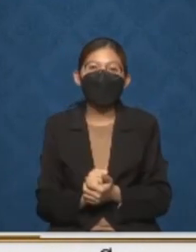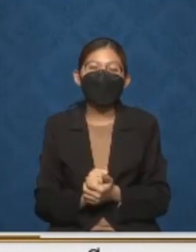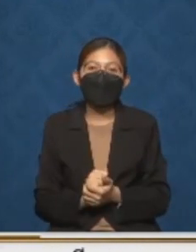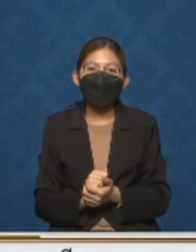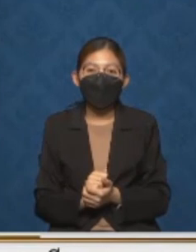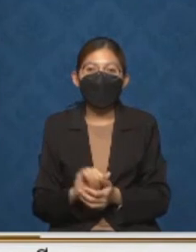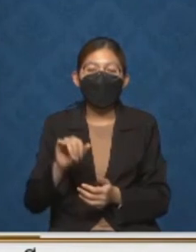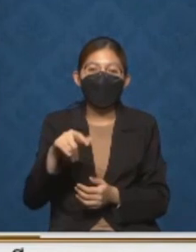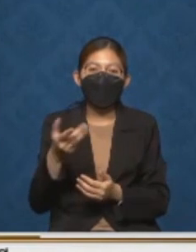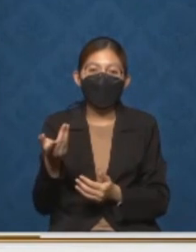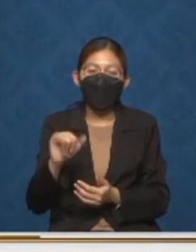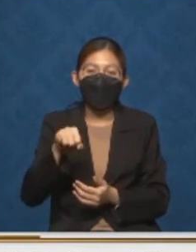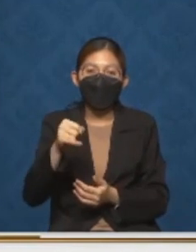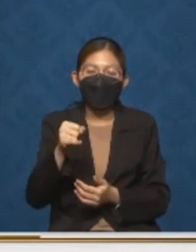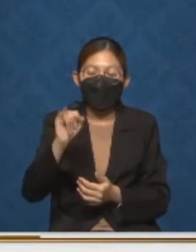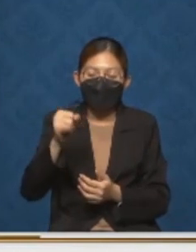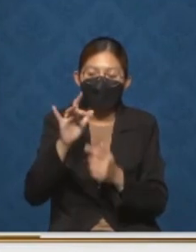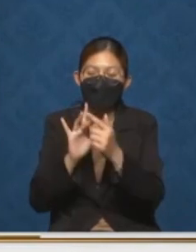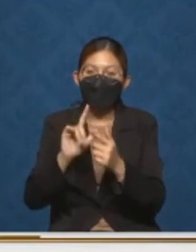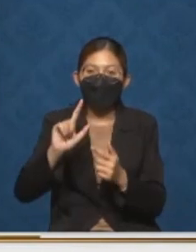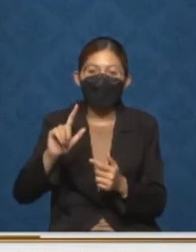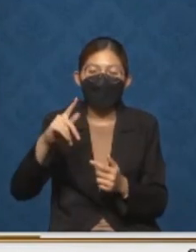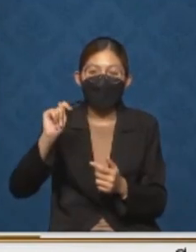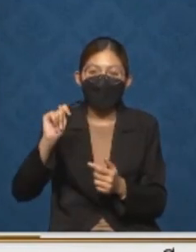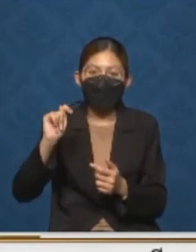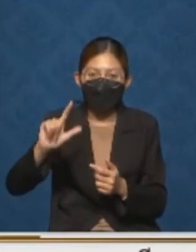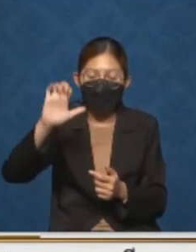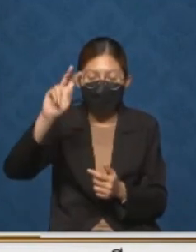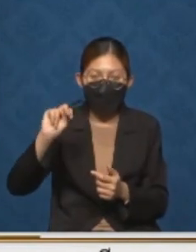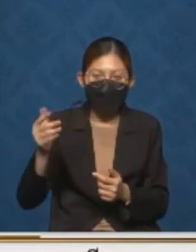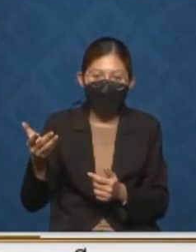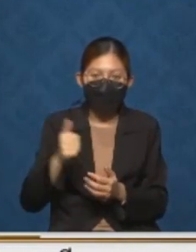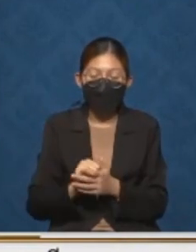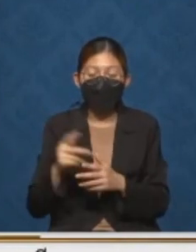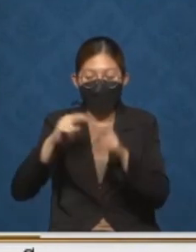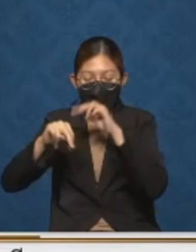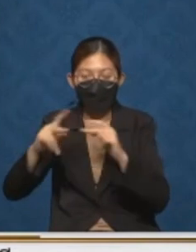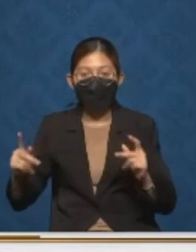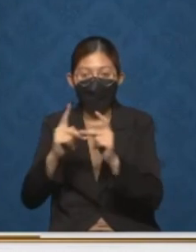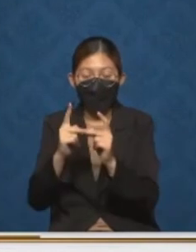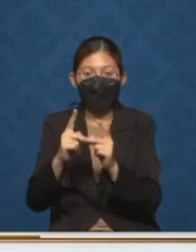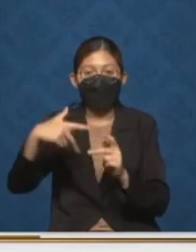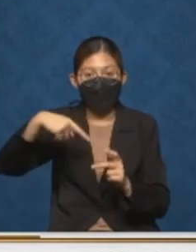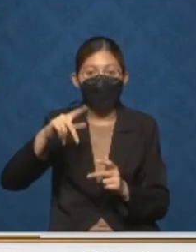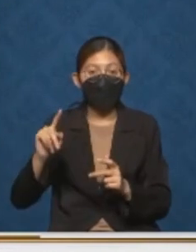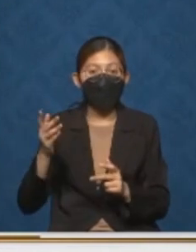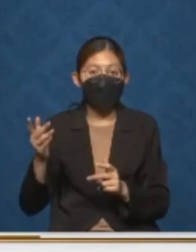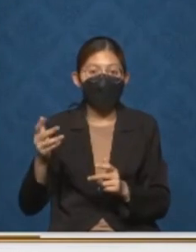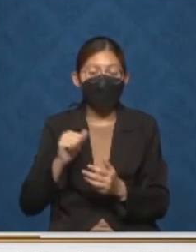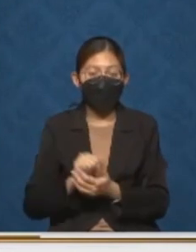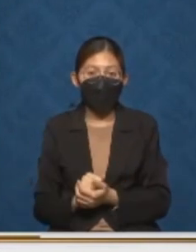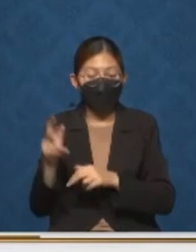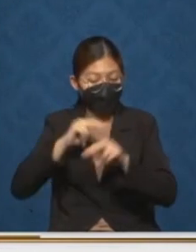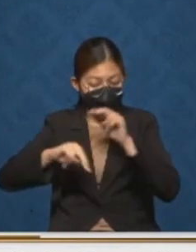คุณจุติกำกับดูแลกระส่วงพัฒนาสัคม แลคามมนโมของมนุษย์จึให้ตัด